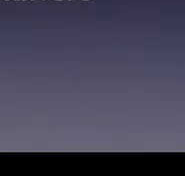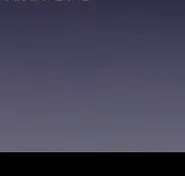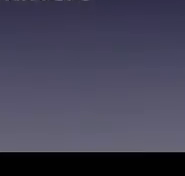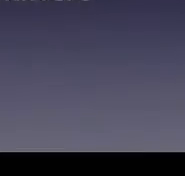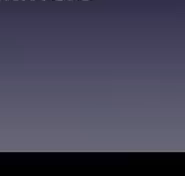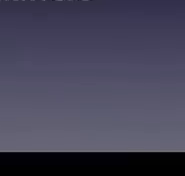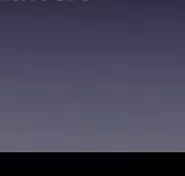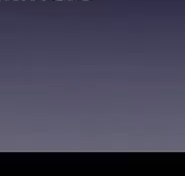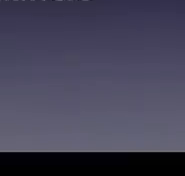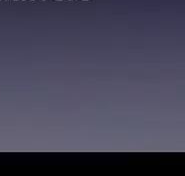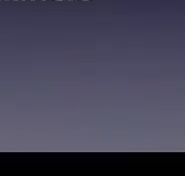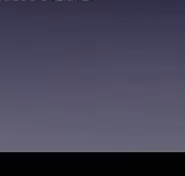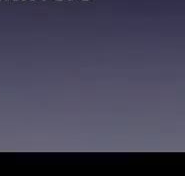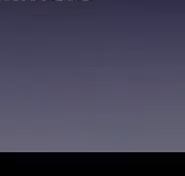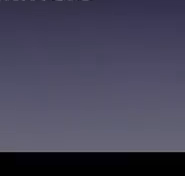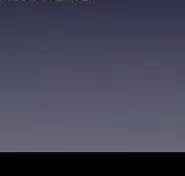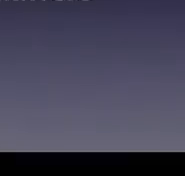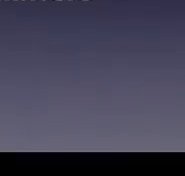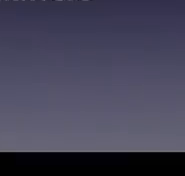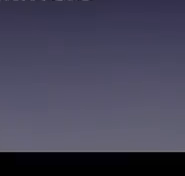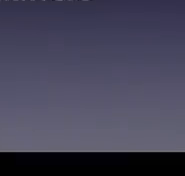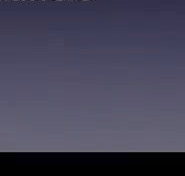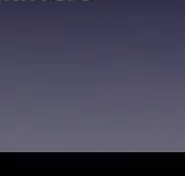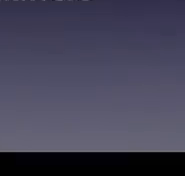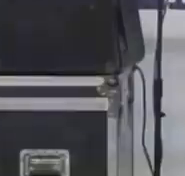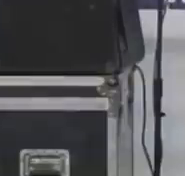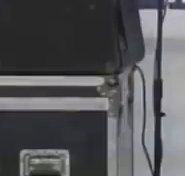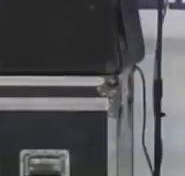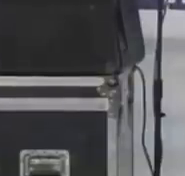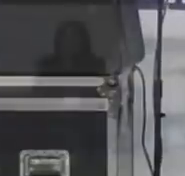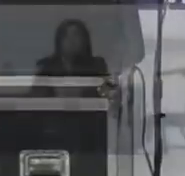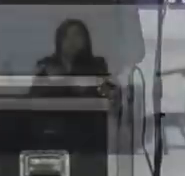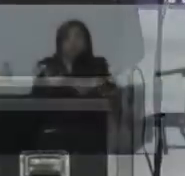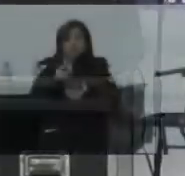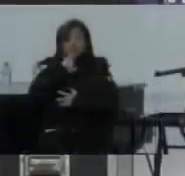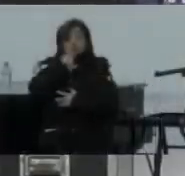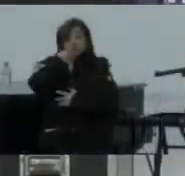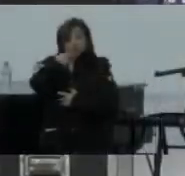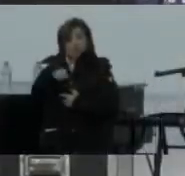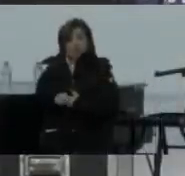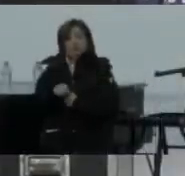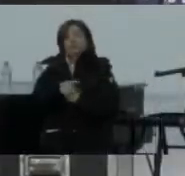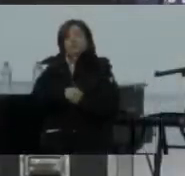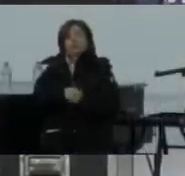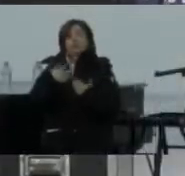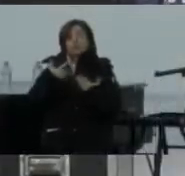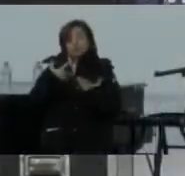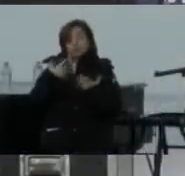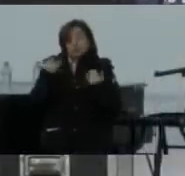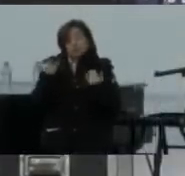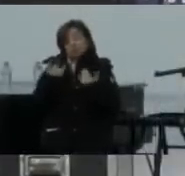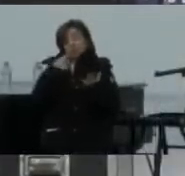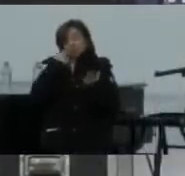sforare. Allora, io vi dico questo, perché abbiamo queste modeste proposte,